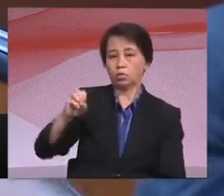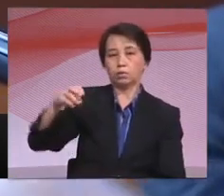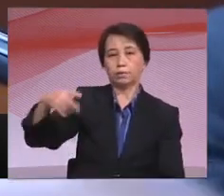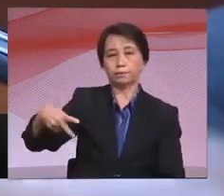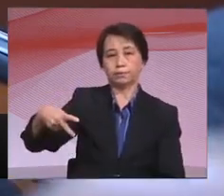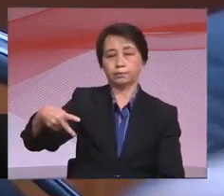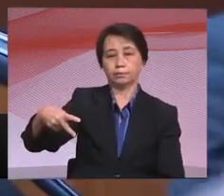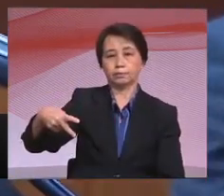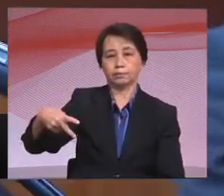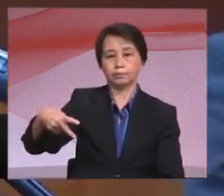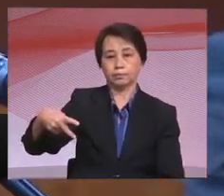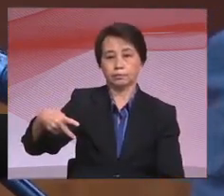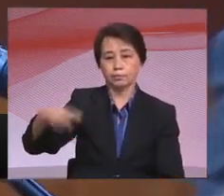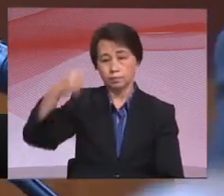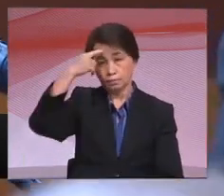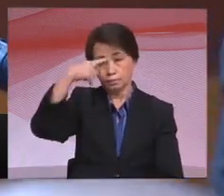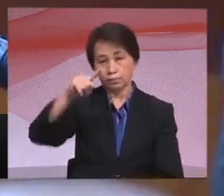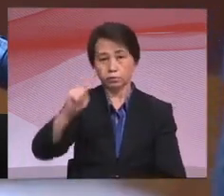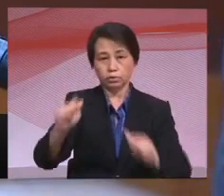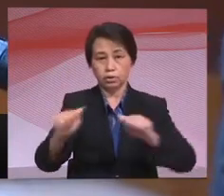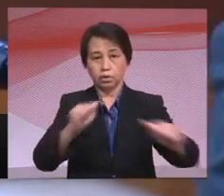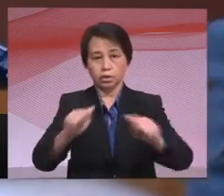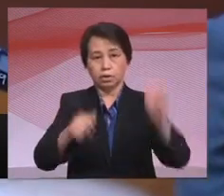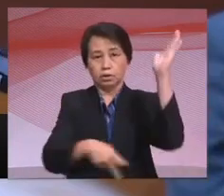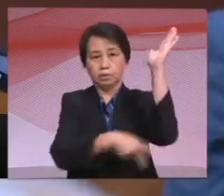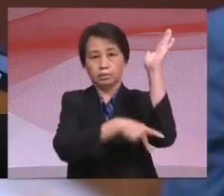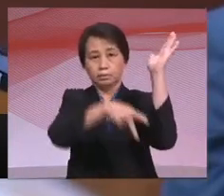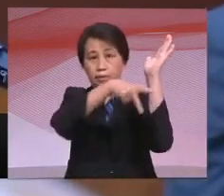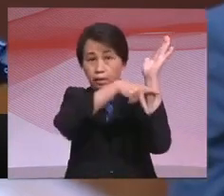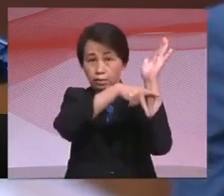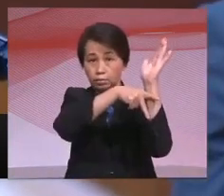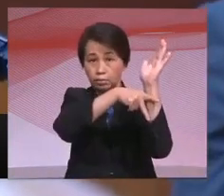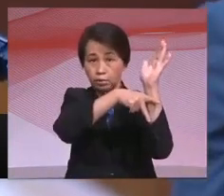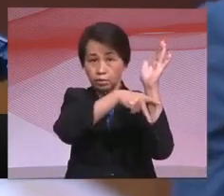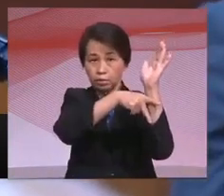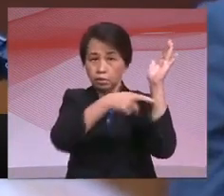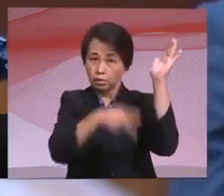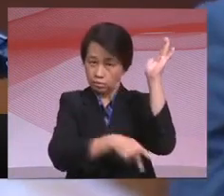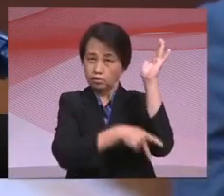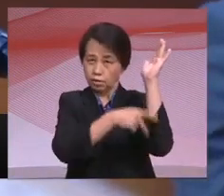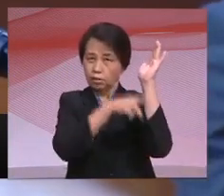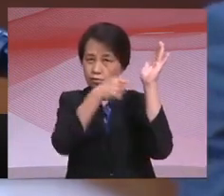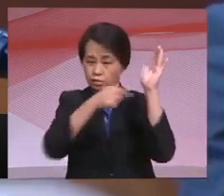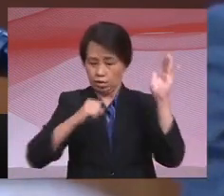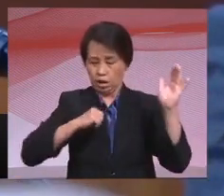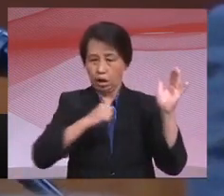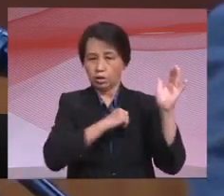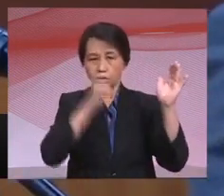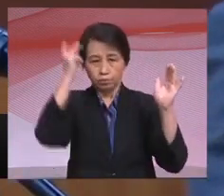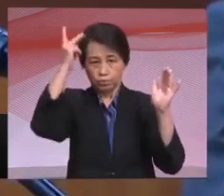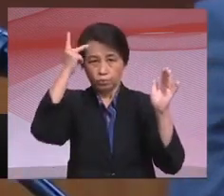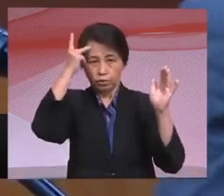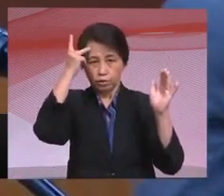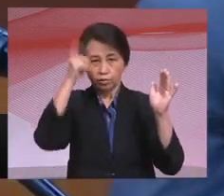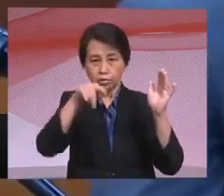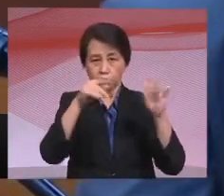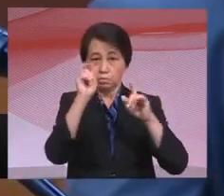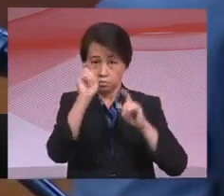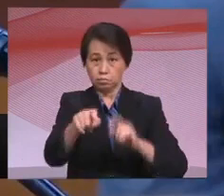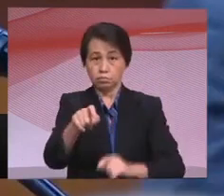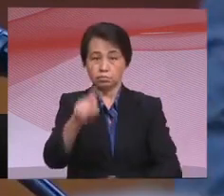untuk aktiviti di parlimen? Adakah mereka ahli parlimen dan juga mereka yang berada di parlimen